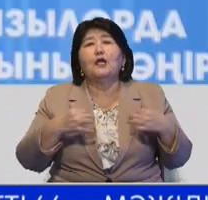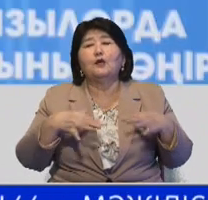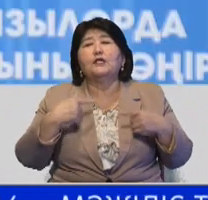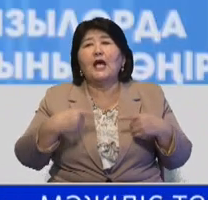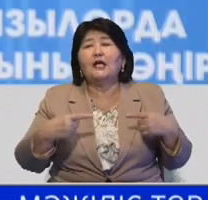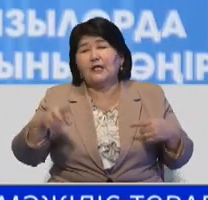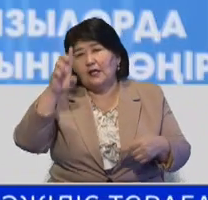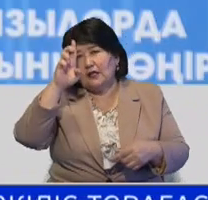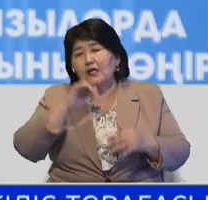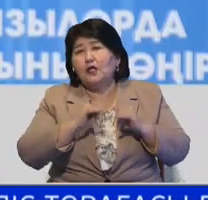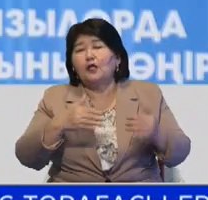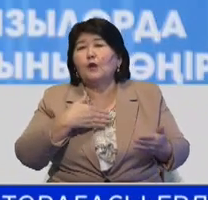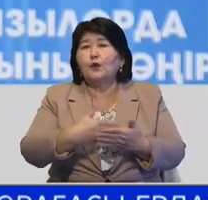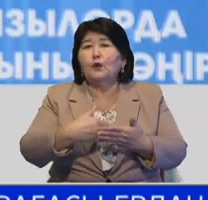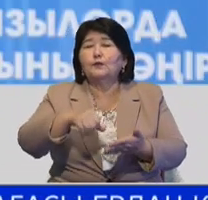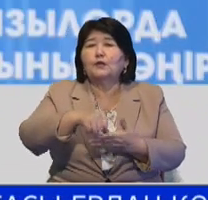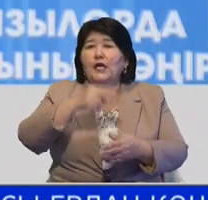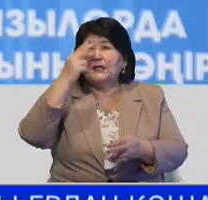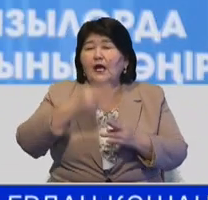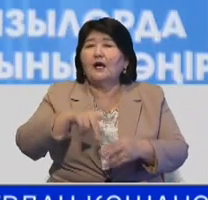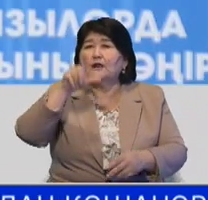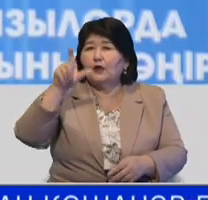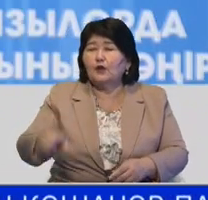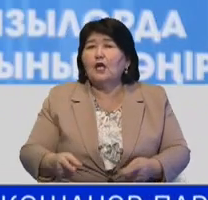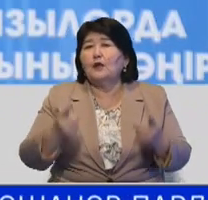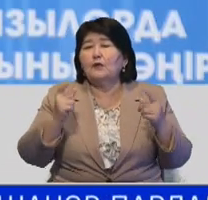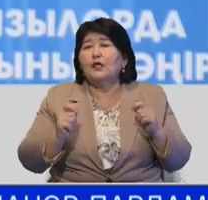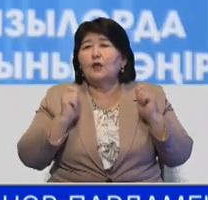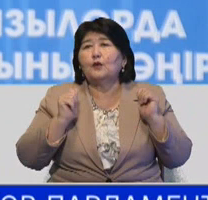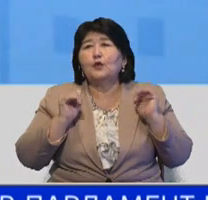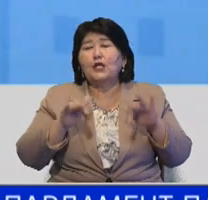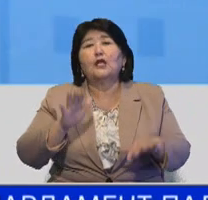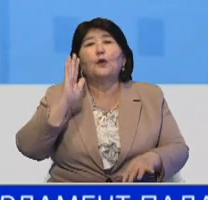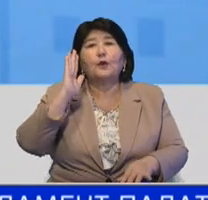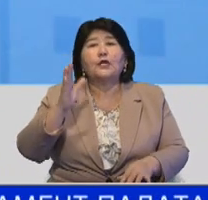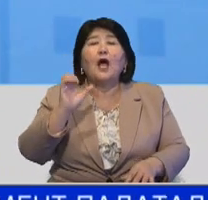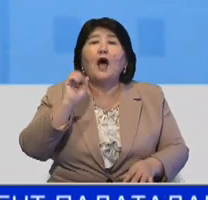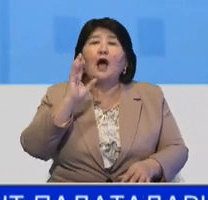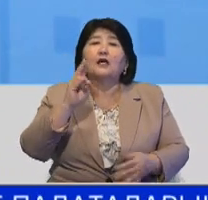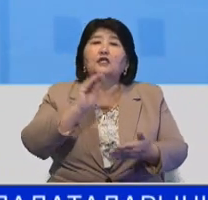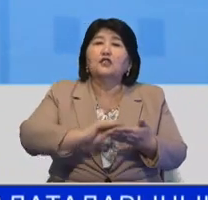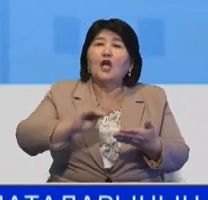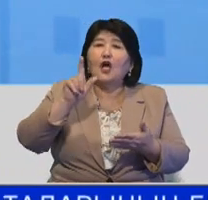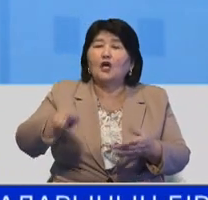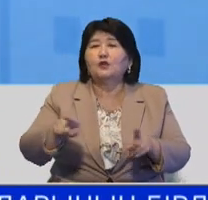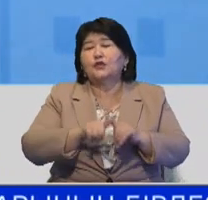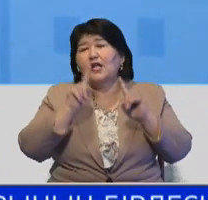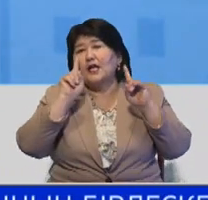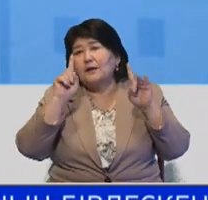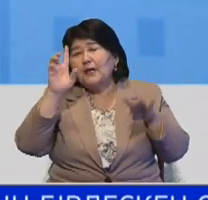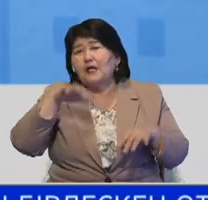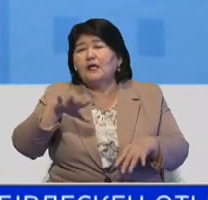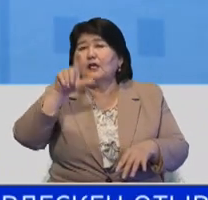да елдің дамуына үлес қосқан ағаларымыздың, тұлғалардың мерейтойлы шараларын өткізетін боламыз. Ақын жазушылар және белгілі